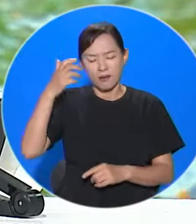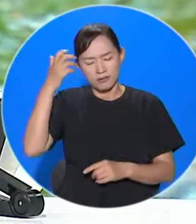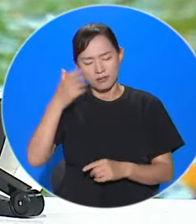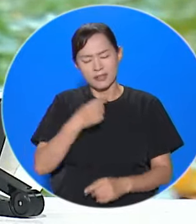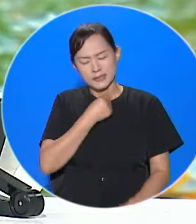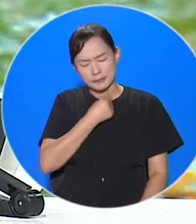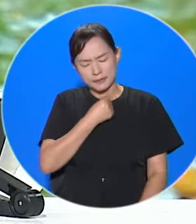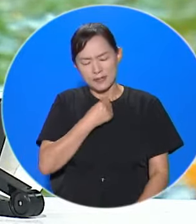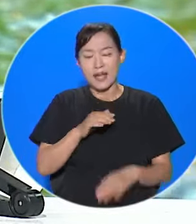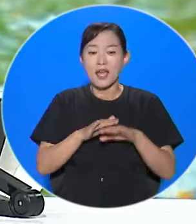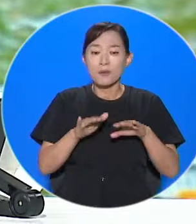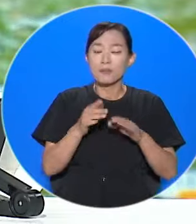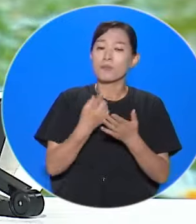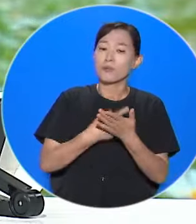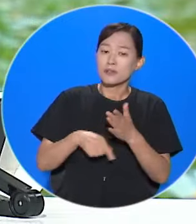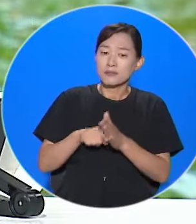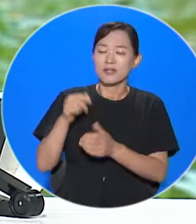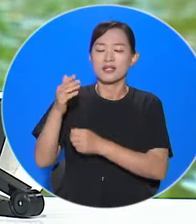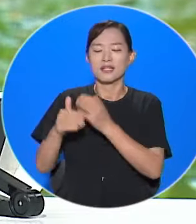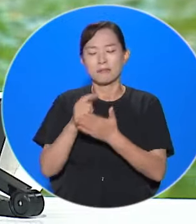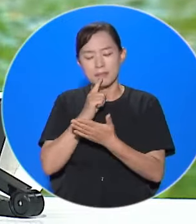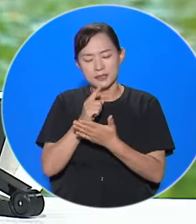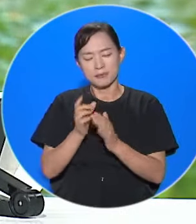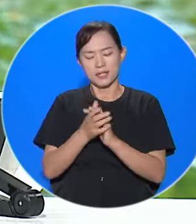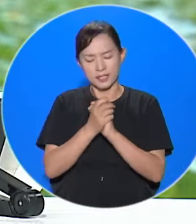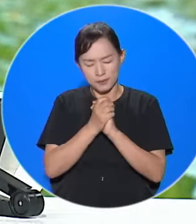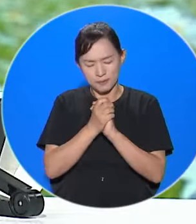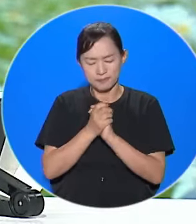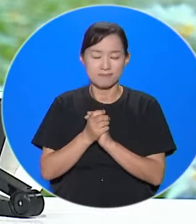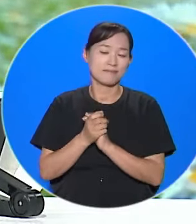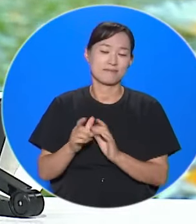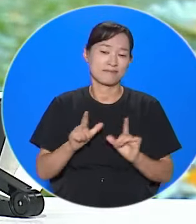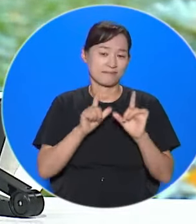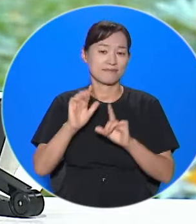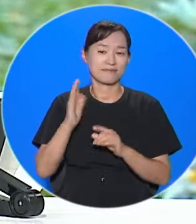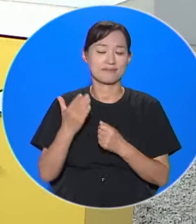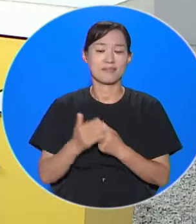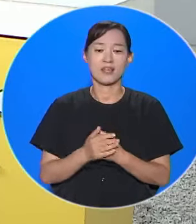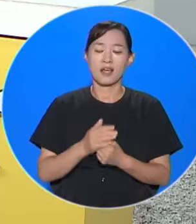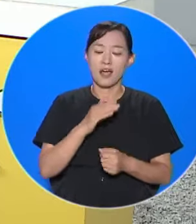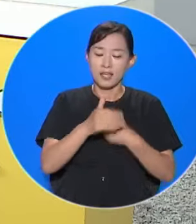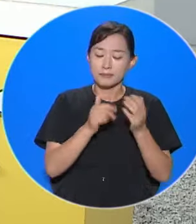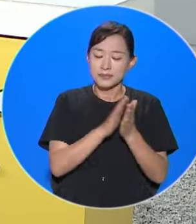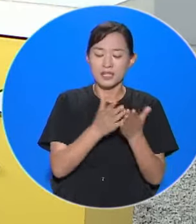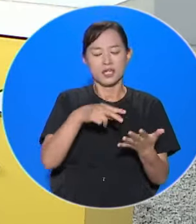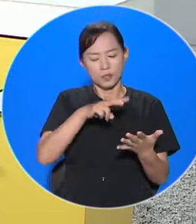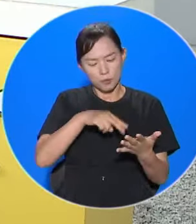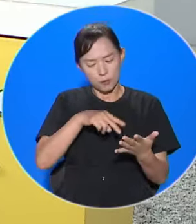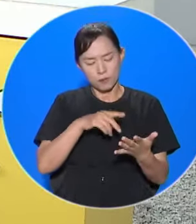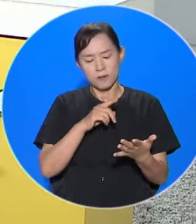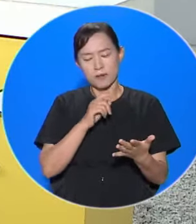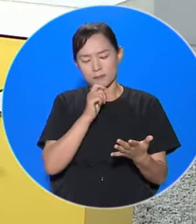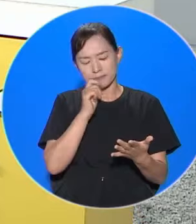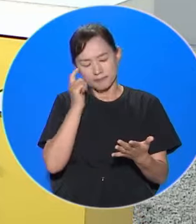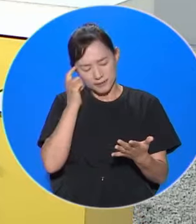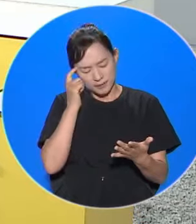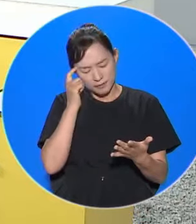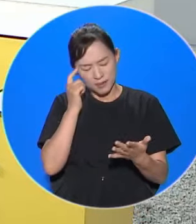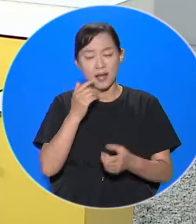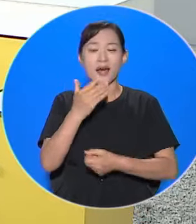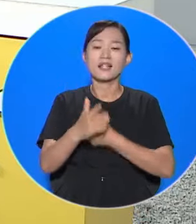갈증을 해결하기 위해서는 하나님의 말씀과 기도로 나아가야 합니다. 성경을 읽고 묵상하며